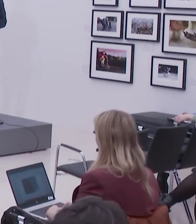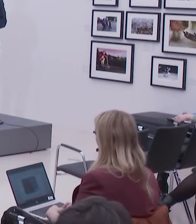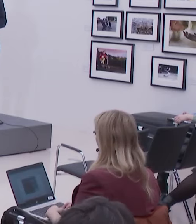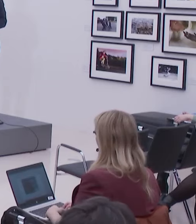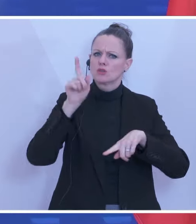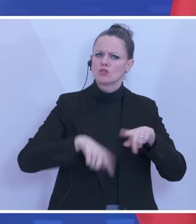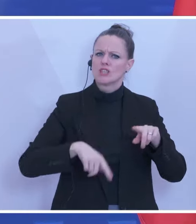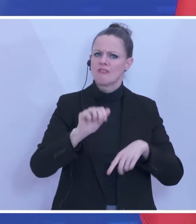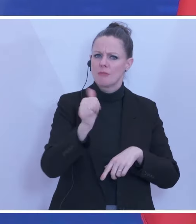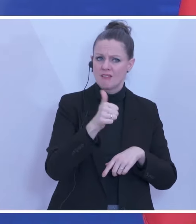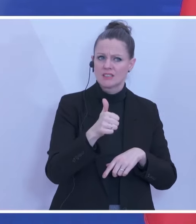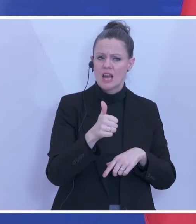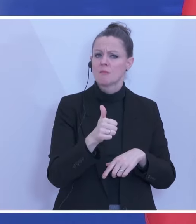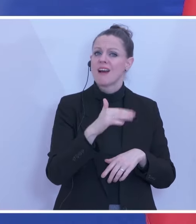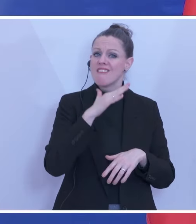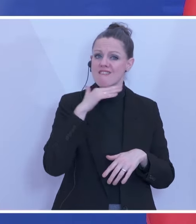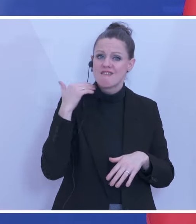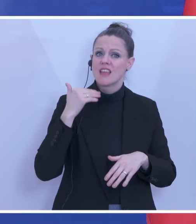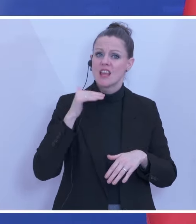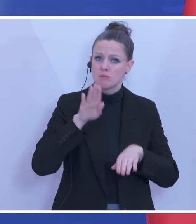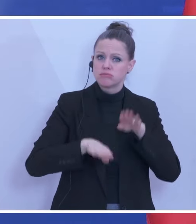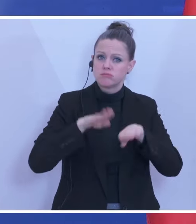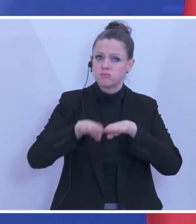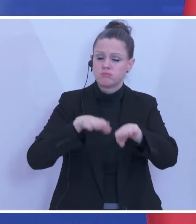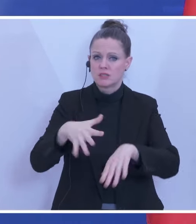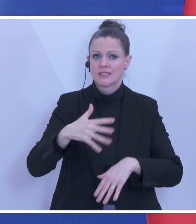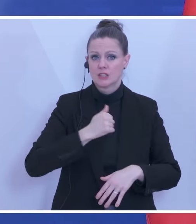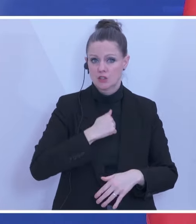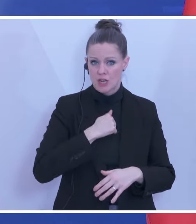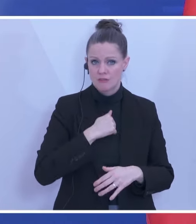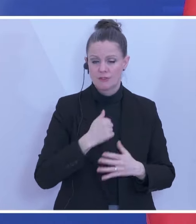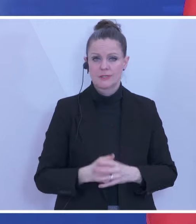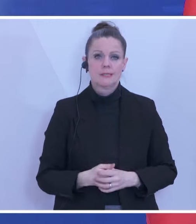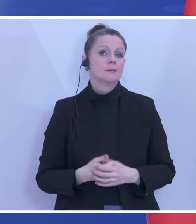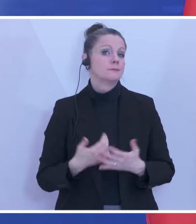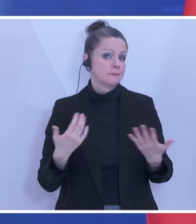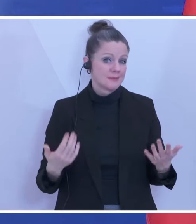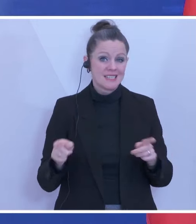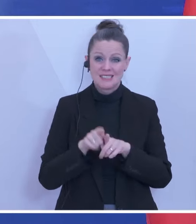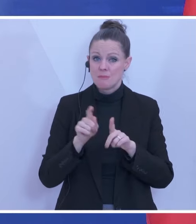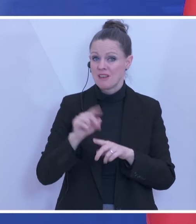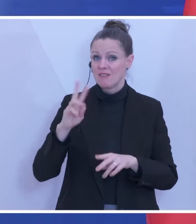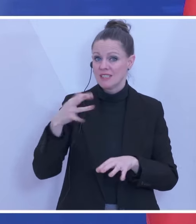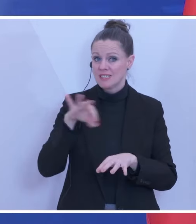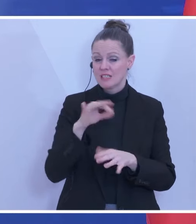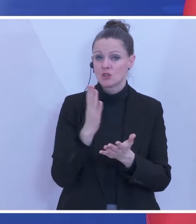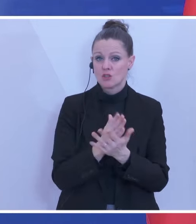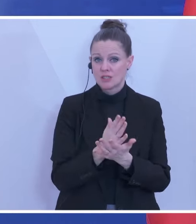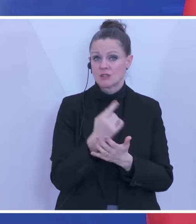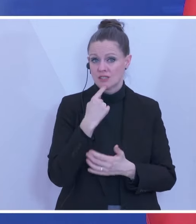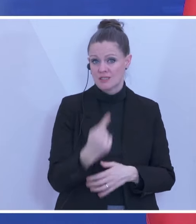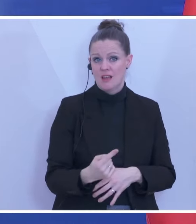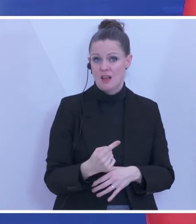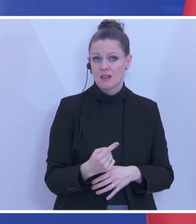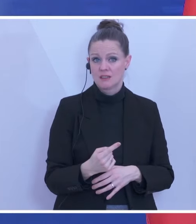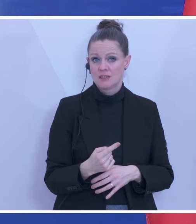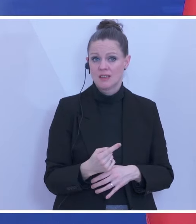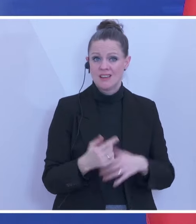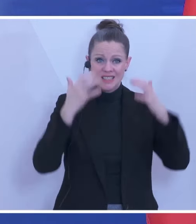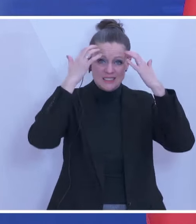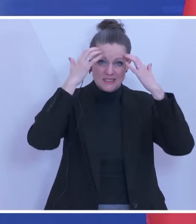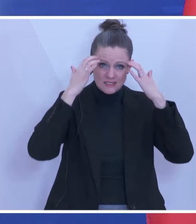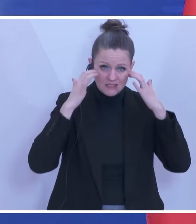schlecht bewertet ist, wo wir doch so wahnsinnig viel weitergebracht haben. All das und noch viel mehr, was der Herr Vizekanzler aufgezählt hat, haben wir mit Blutschweiß